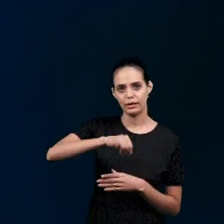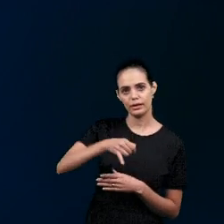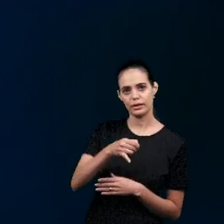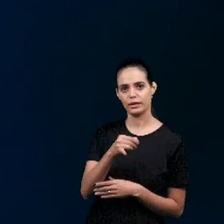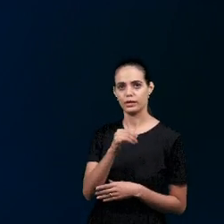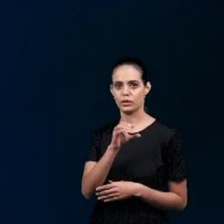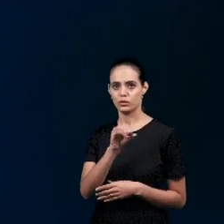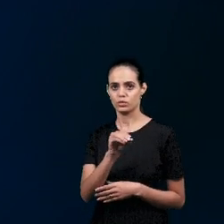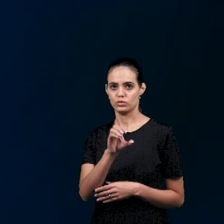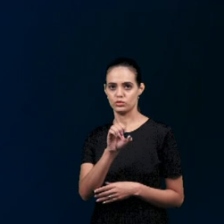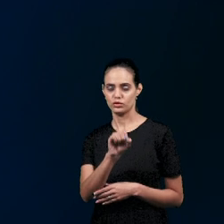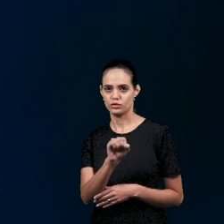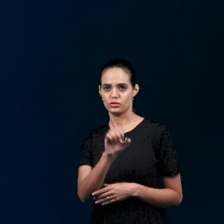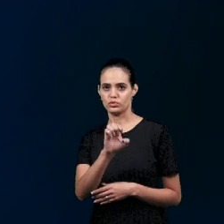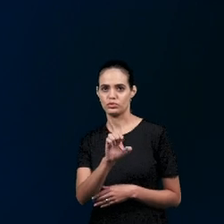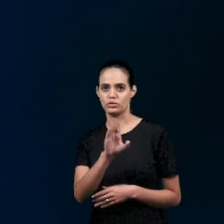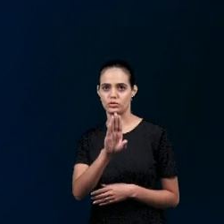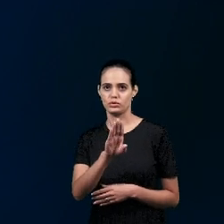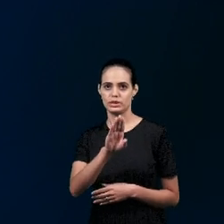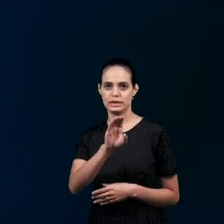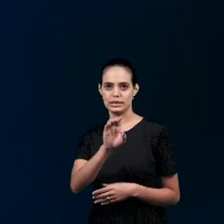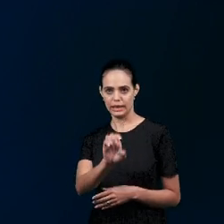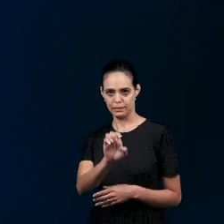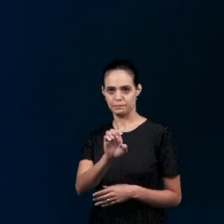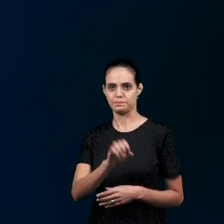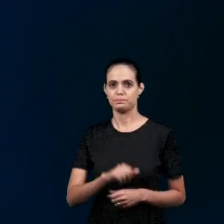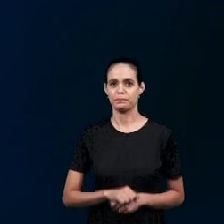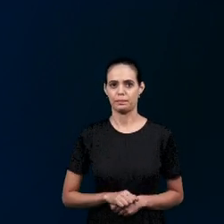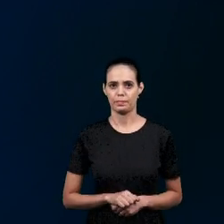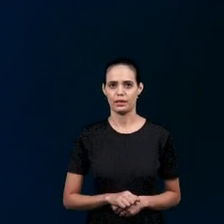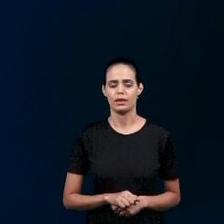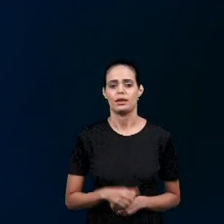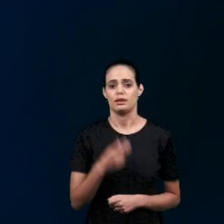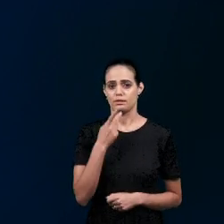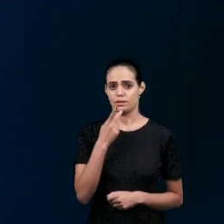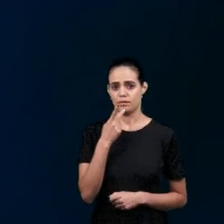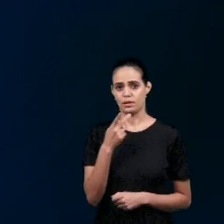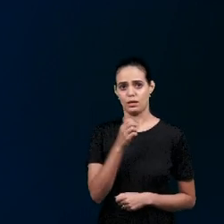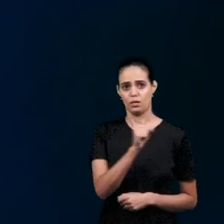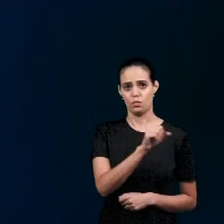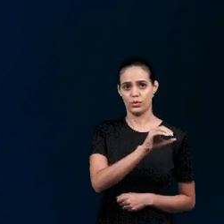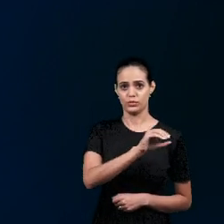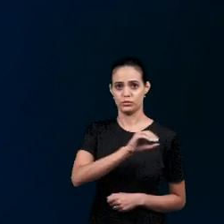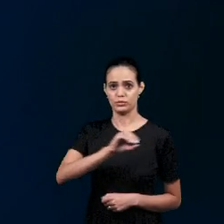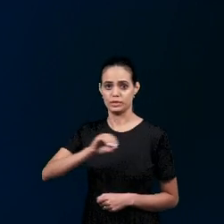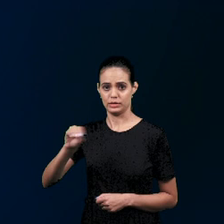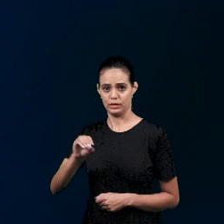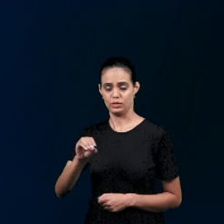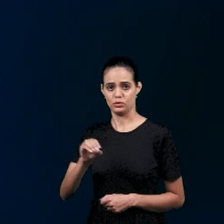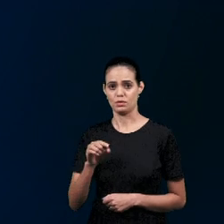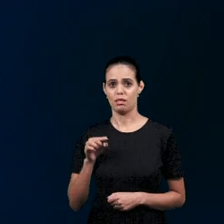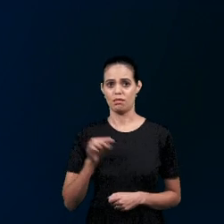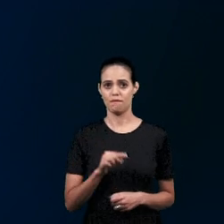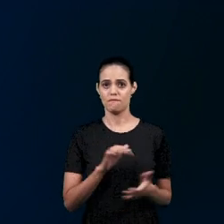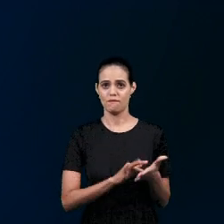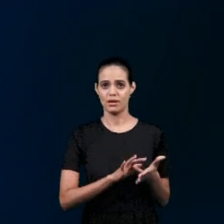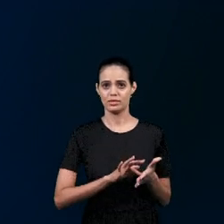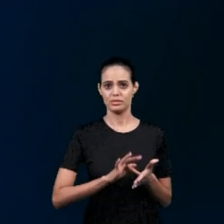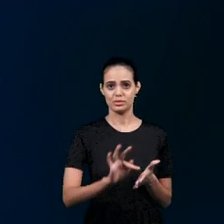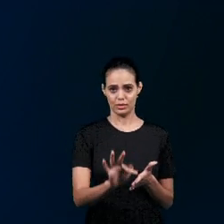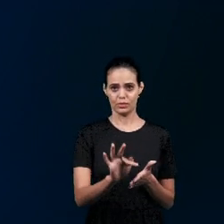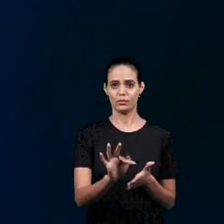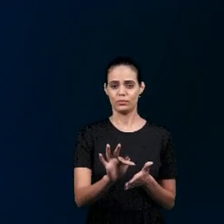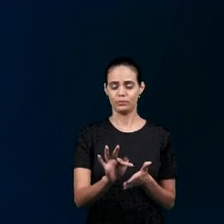Le premier a été Joseph Bassebet, qui s'est opposé contre Huisson et les a blessés. Il a été en opposition.